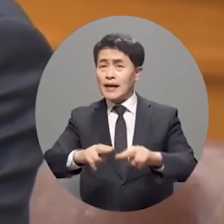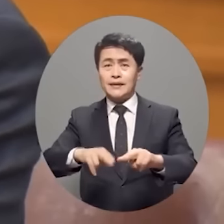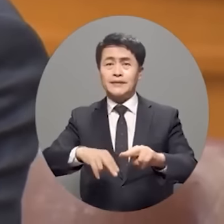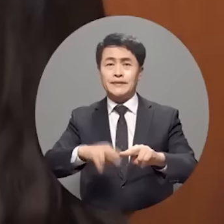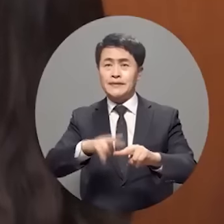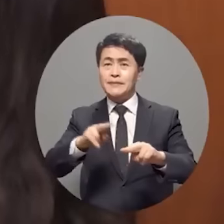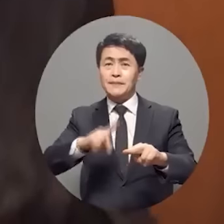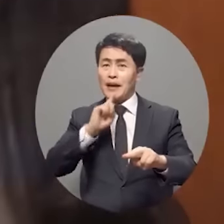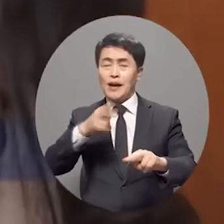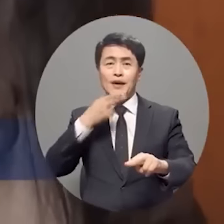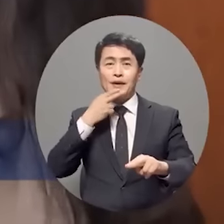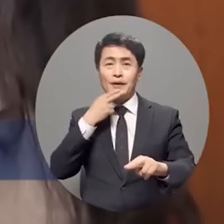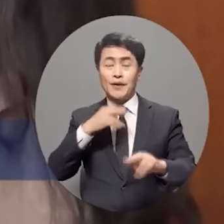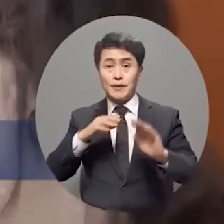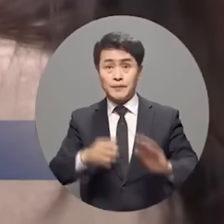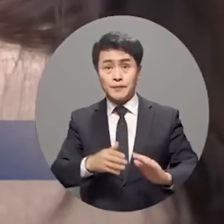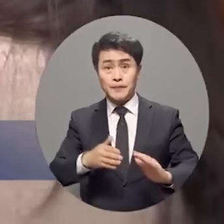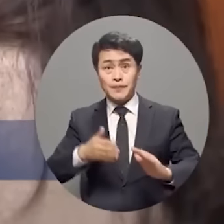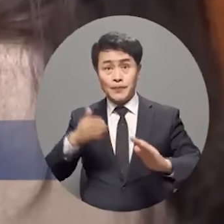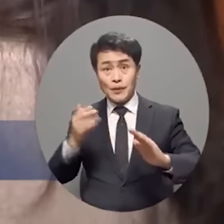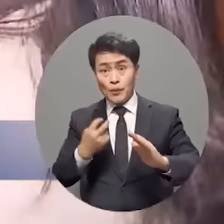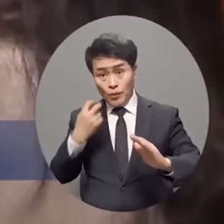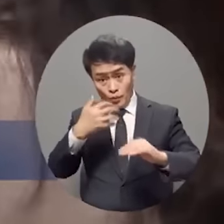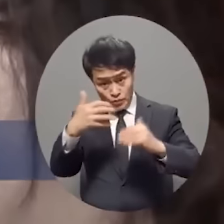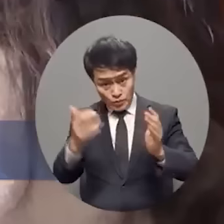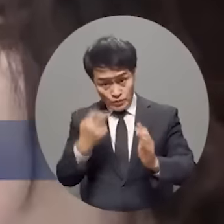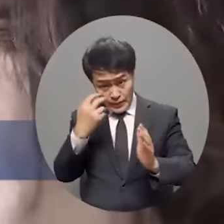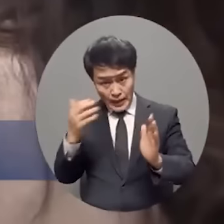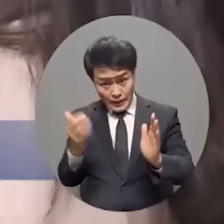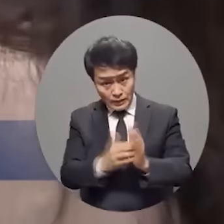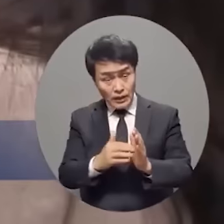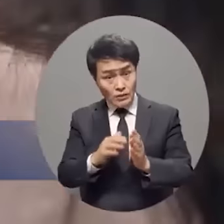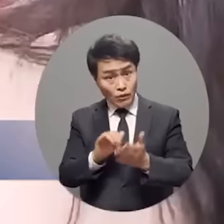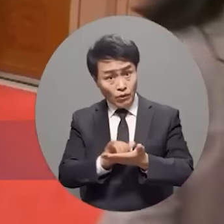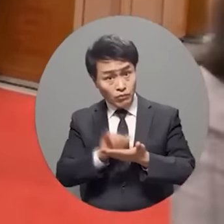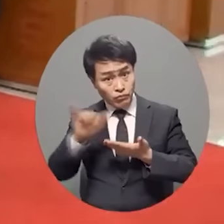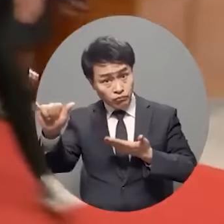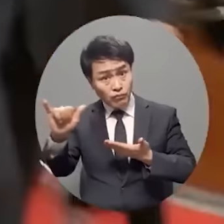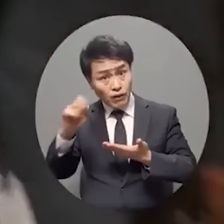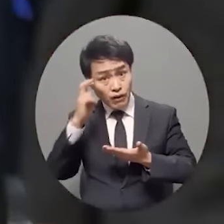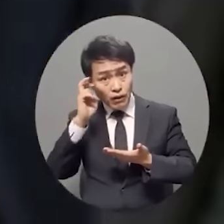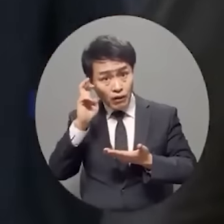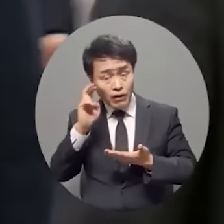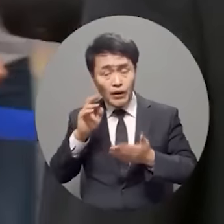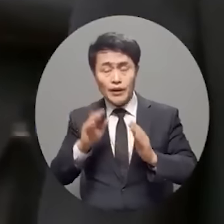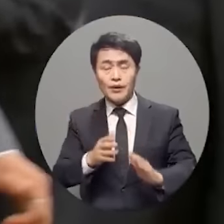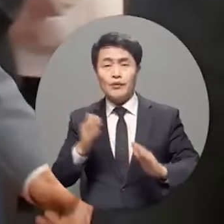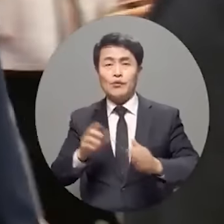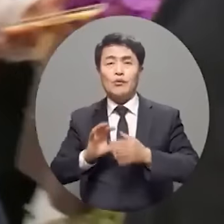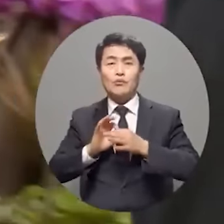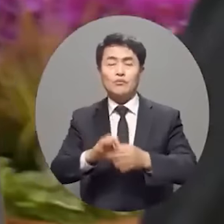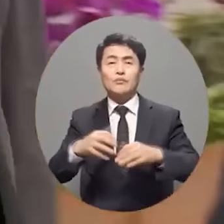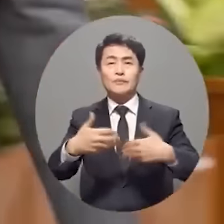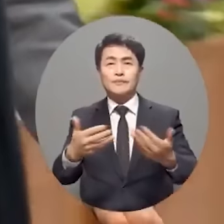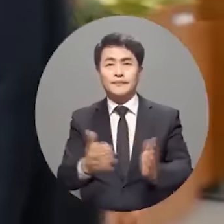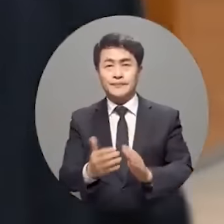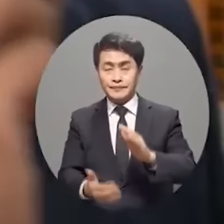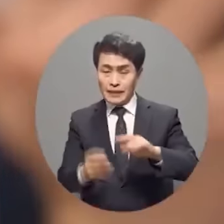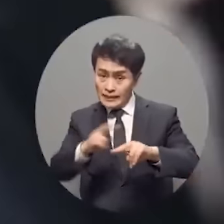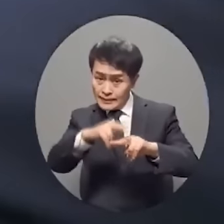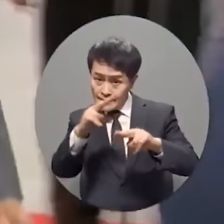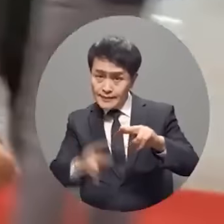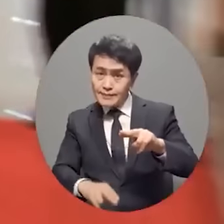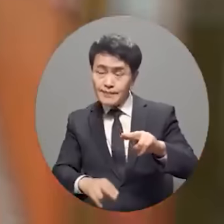없었습니다 공수처 조사 다 받고 나가실 예정이세요 해 공무 수행 중 전격 이루어진 사위